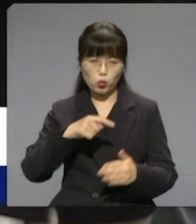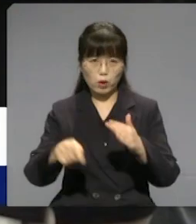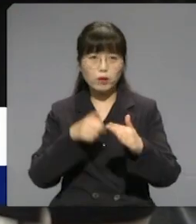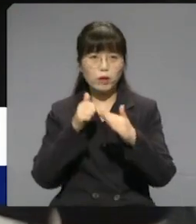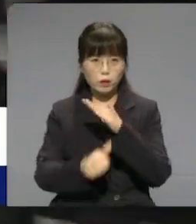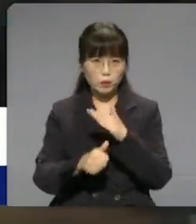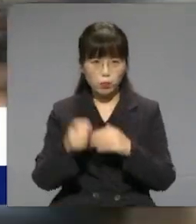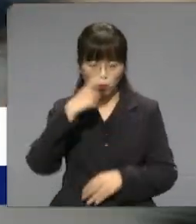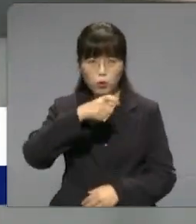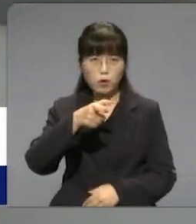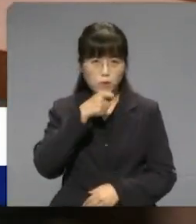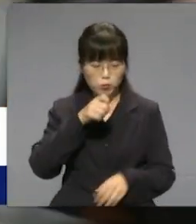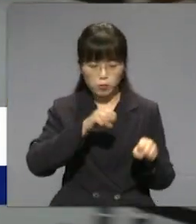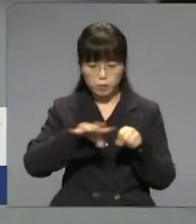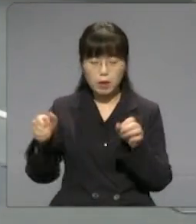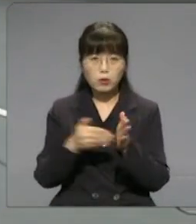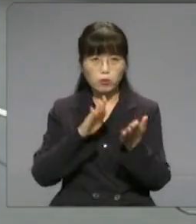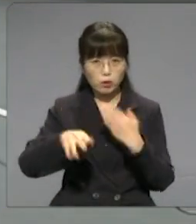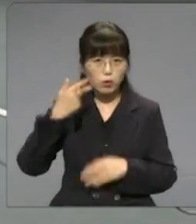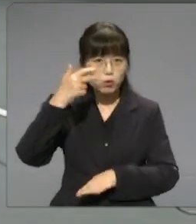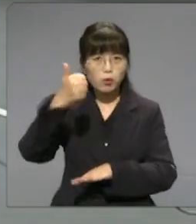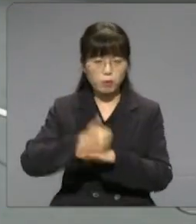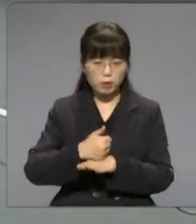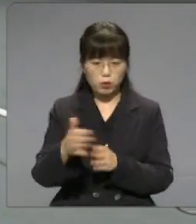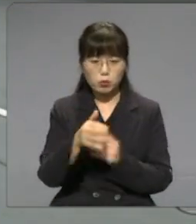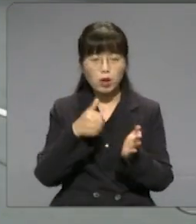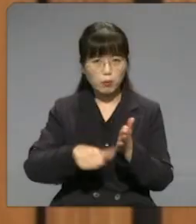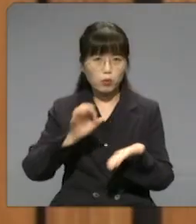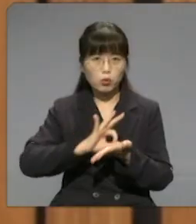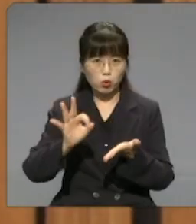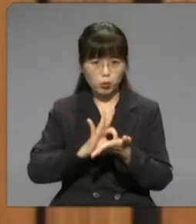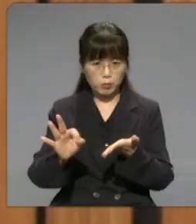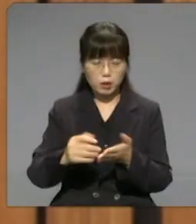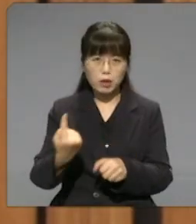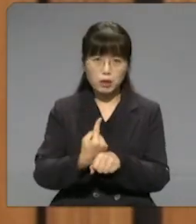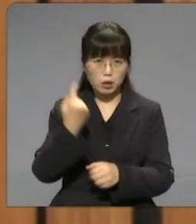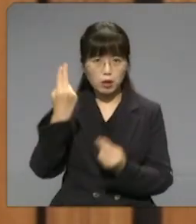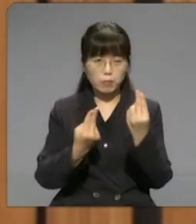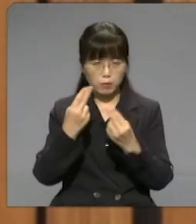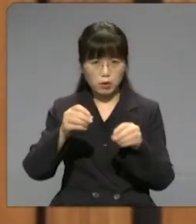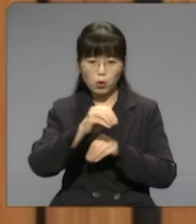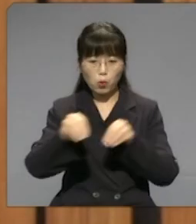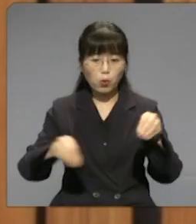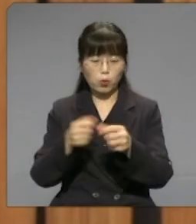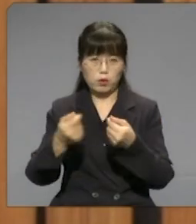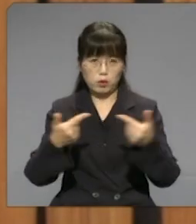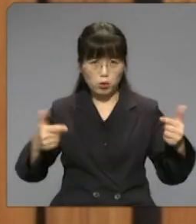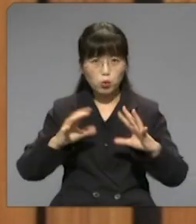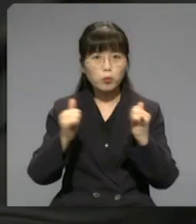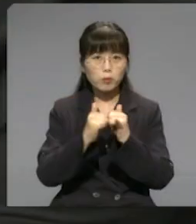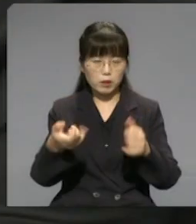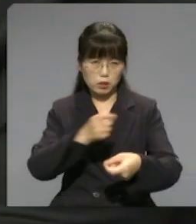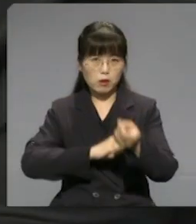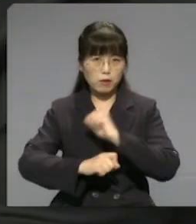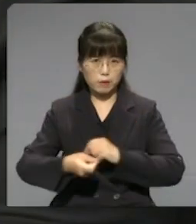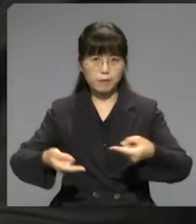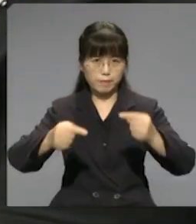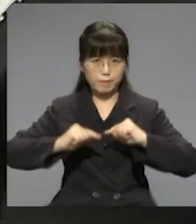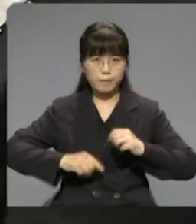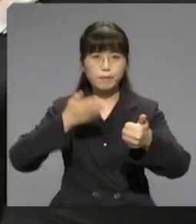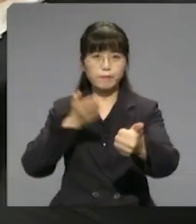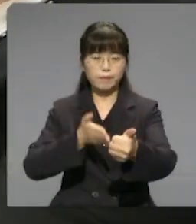원내대표는 오염수 방류 이후 첫 주말 수산물 소비량이 작년에 비해 오히려 늘었다며 국민들의 적극적인